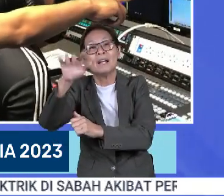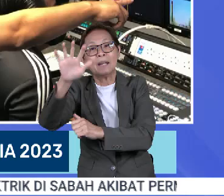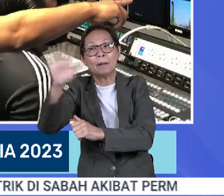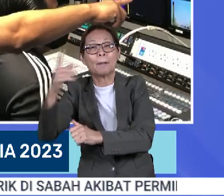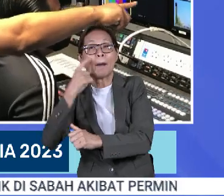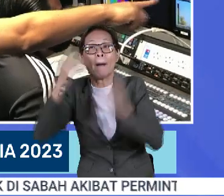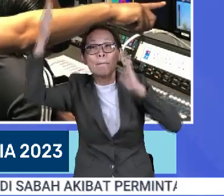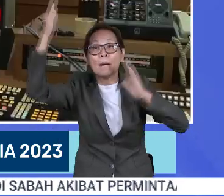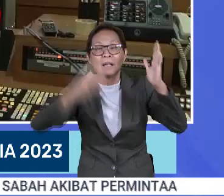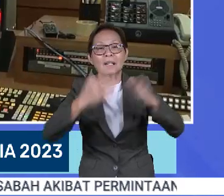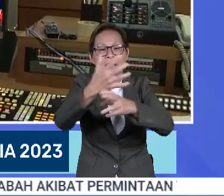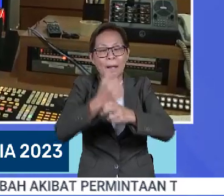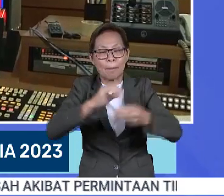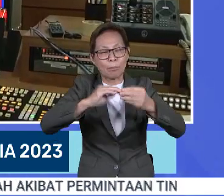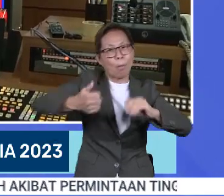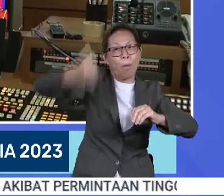Malaysia